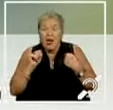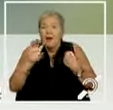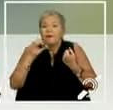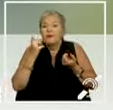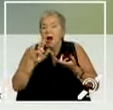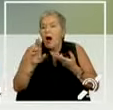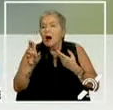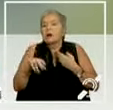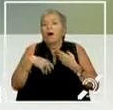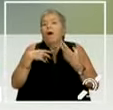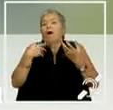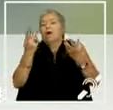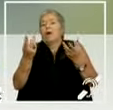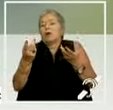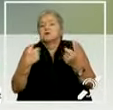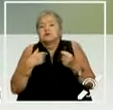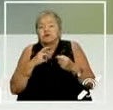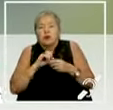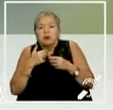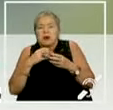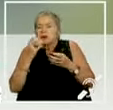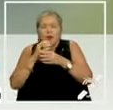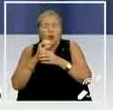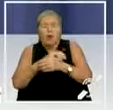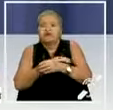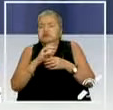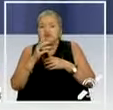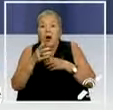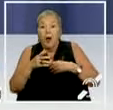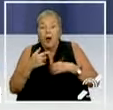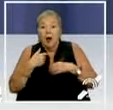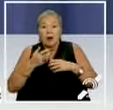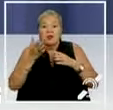fost descoperite urme de violență, ea a fost trimisă în închisoare.